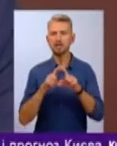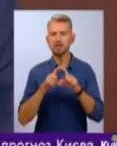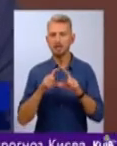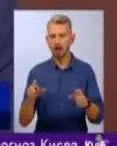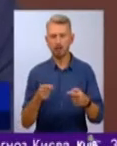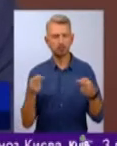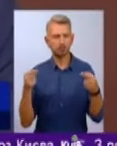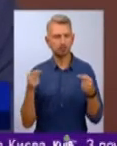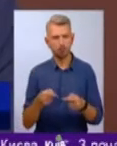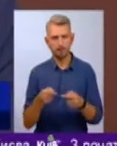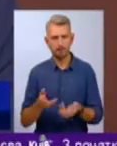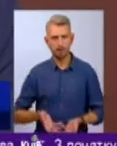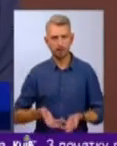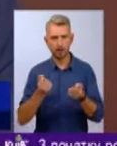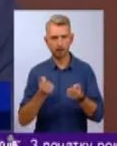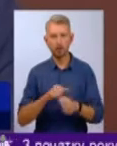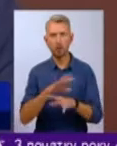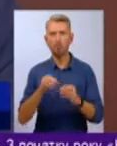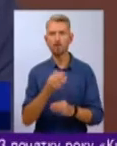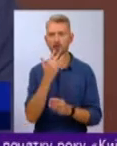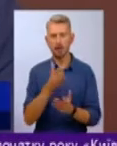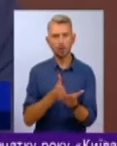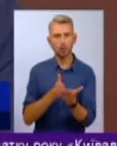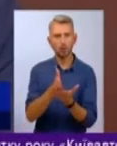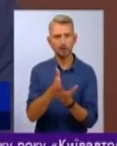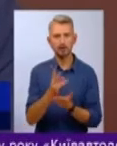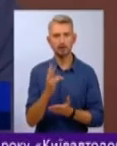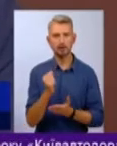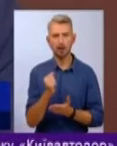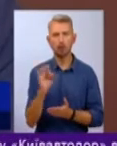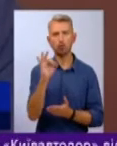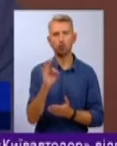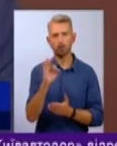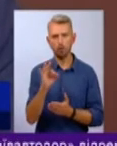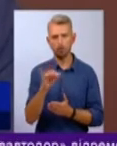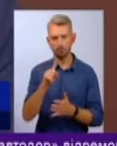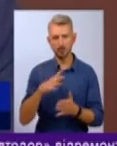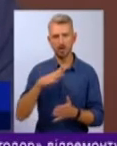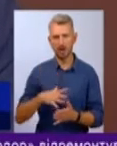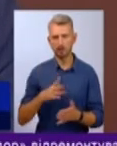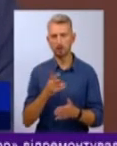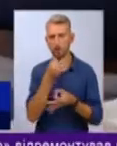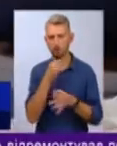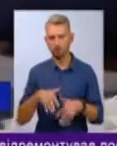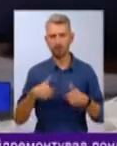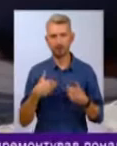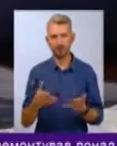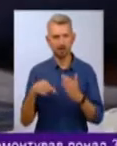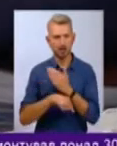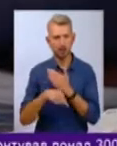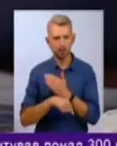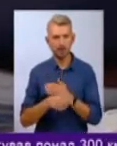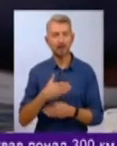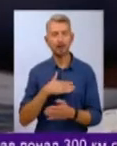однозначно поддерживает общенациональный курс на нулевую толерантность к любым видам проявления коррупции.